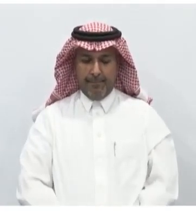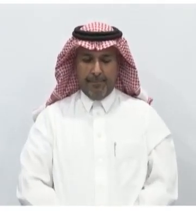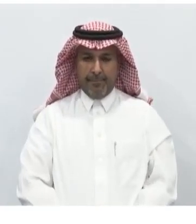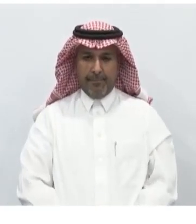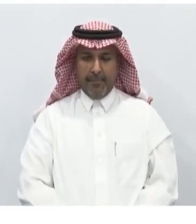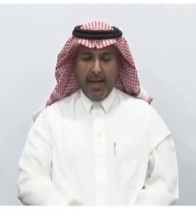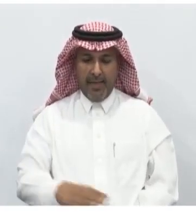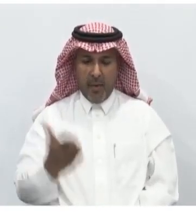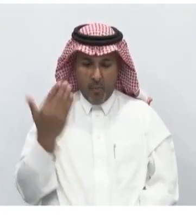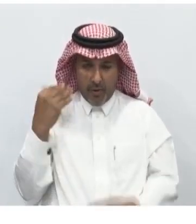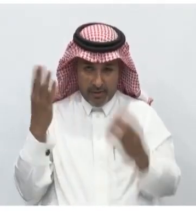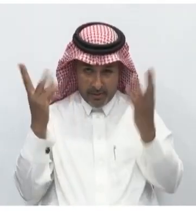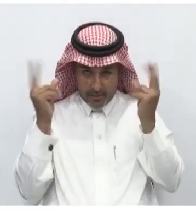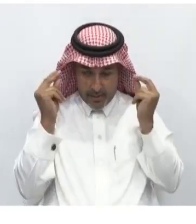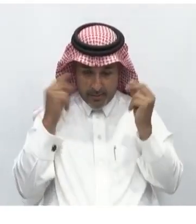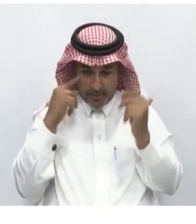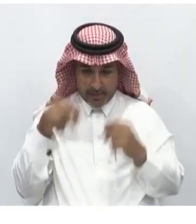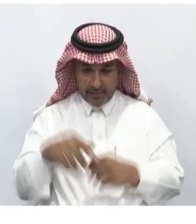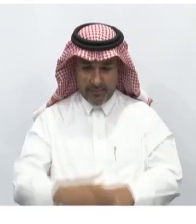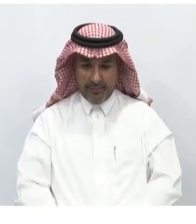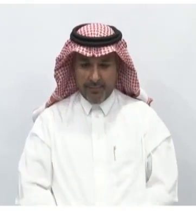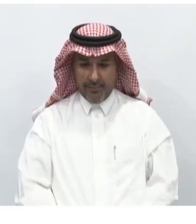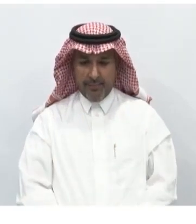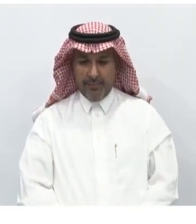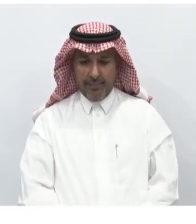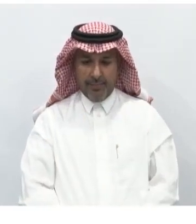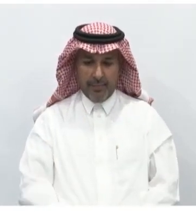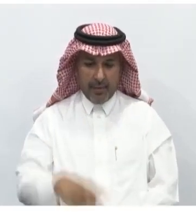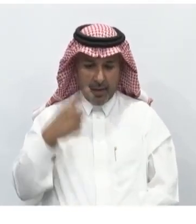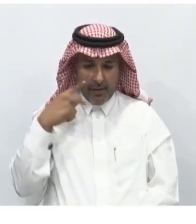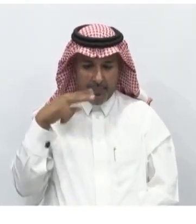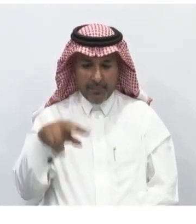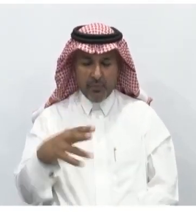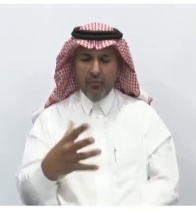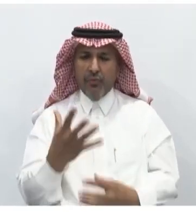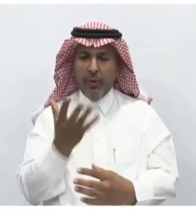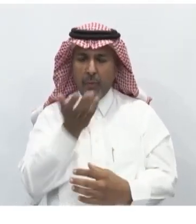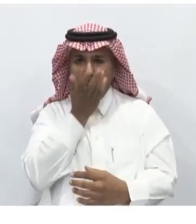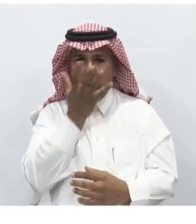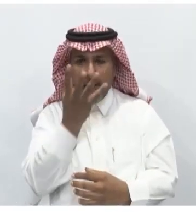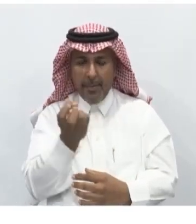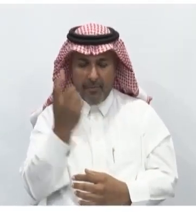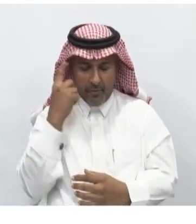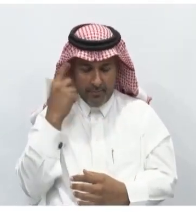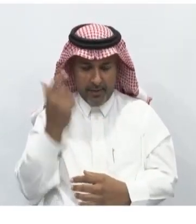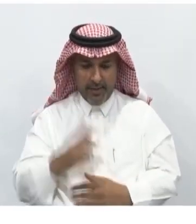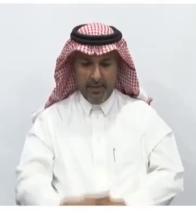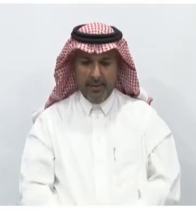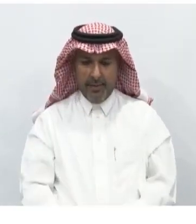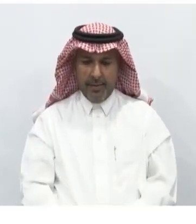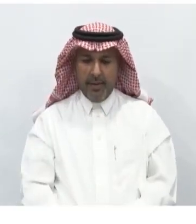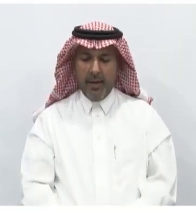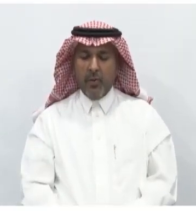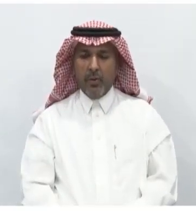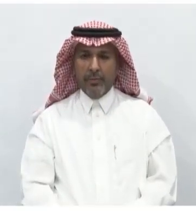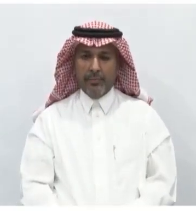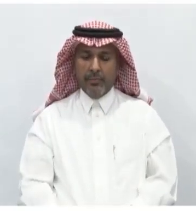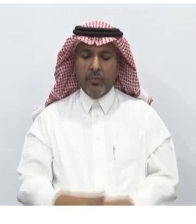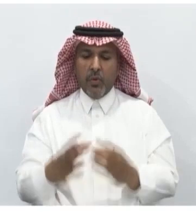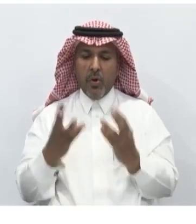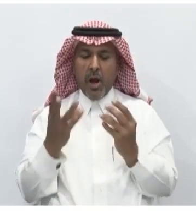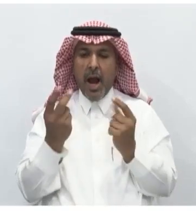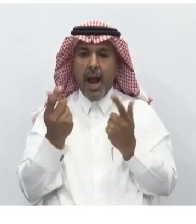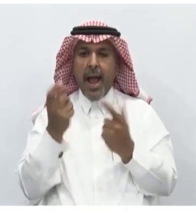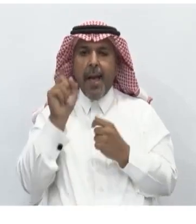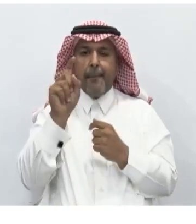للمركب. لنعود الآن إلى مسألتنا. حساب المطلوب. أولا نحن لا نعرف قيمة X